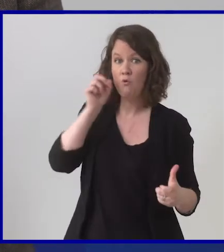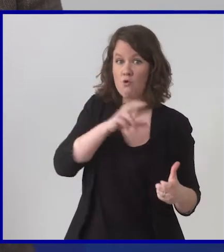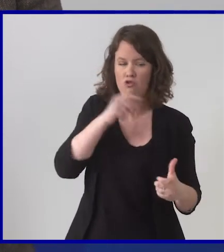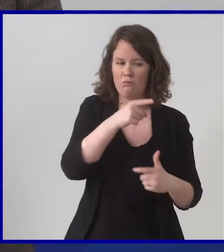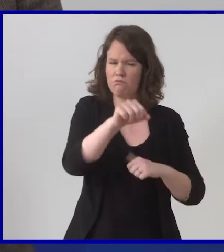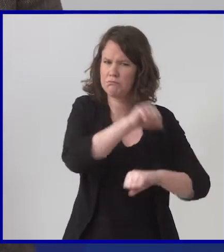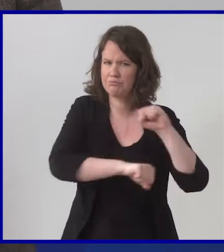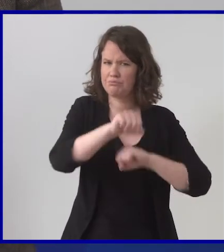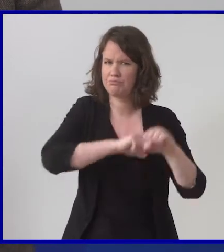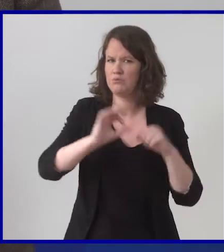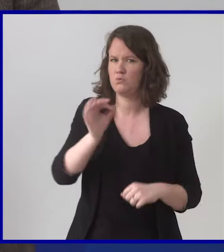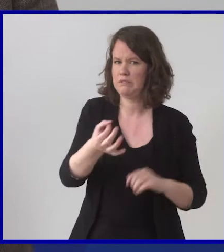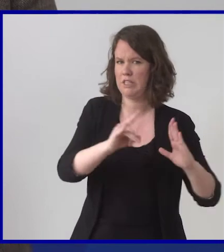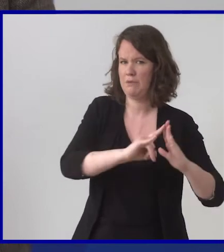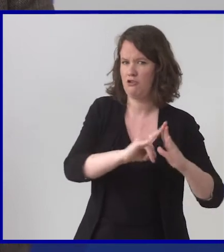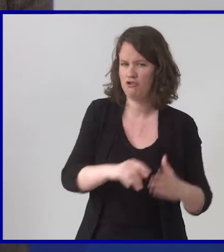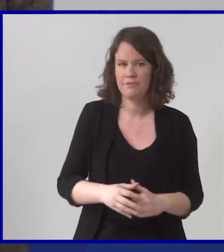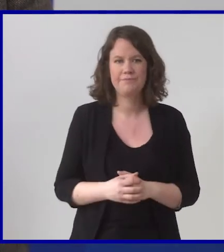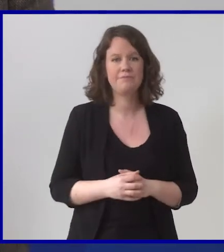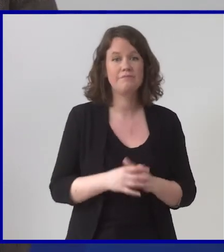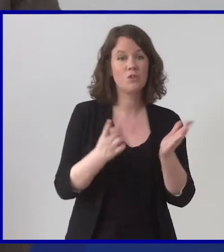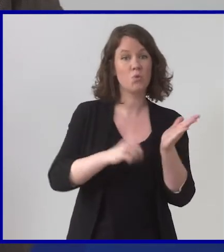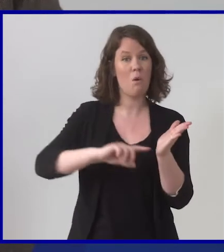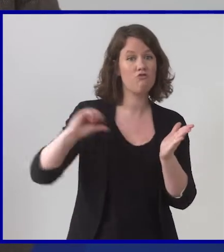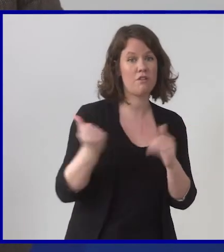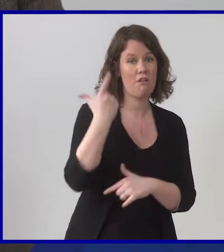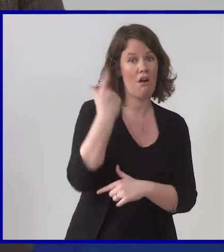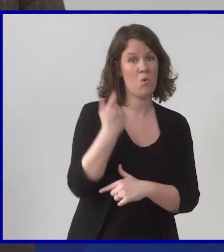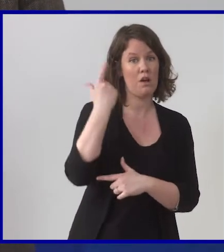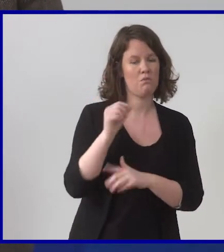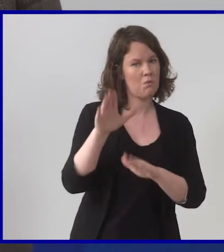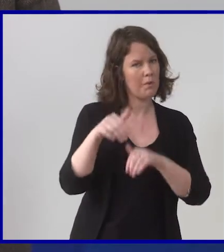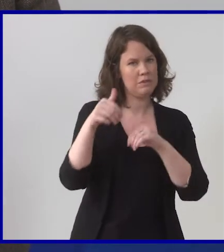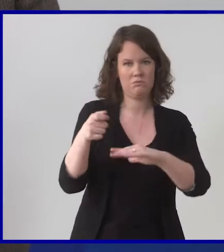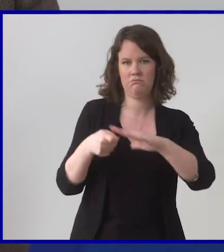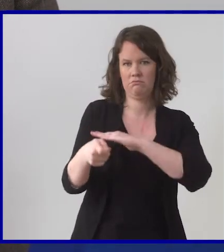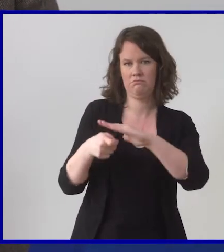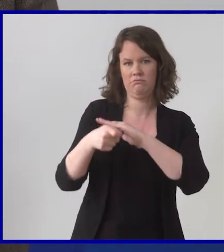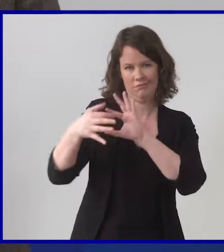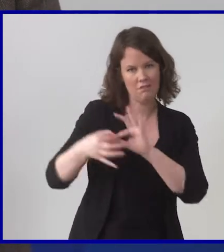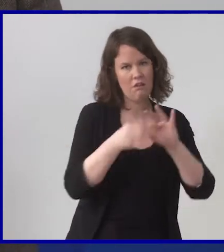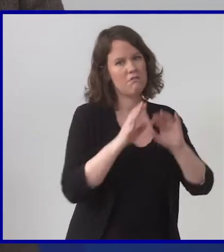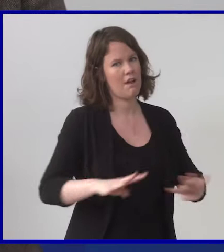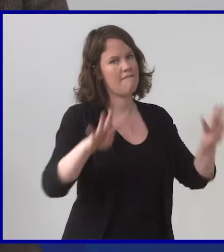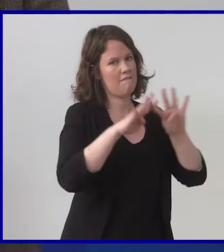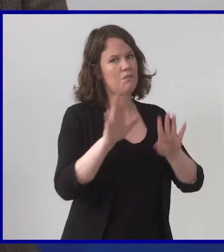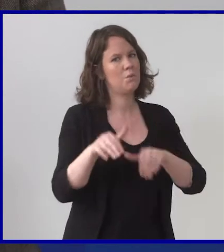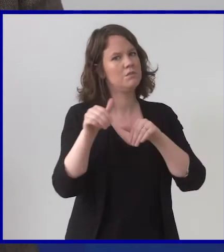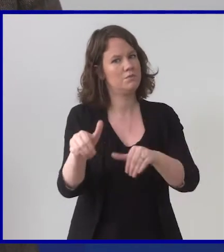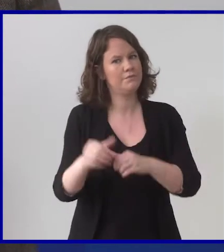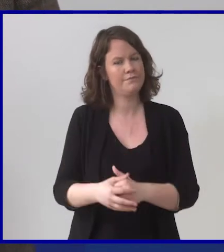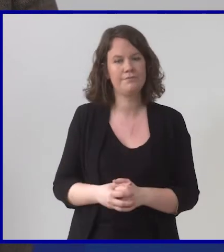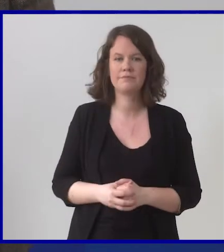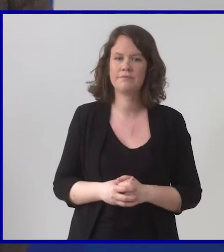de compensation du handicap urgentes. La continuité des droits sera garantie en lien avec les caisses